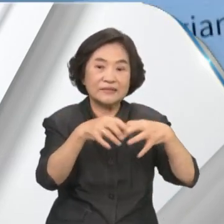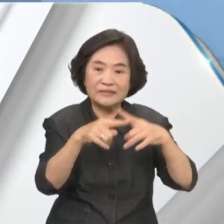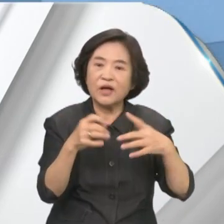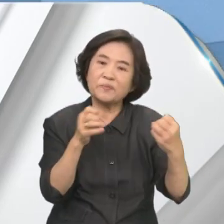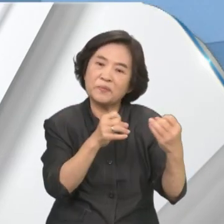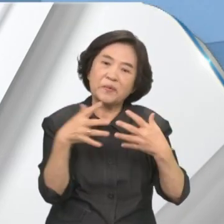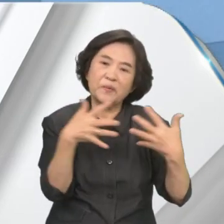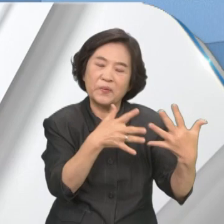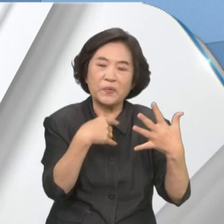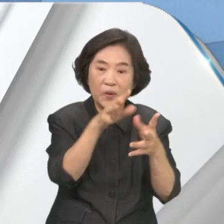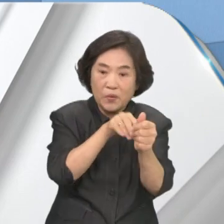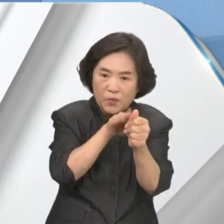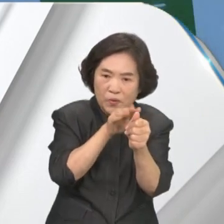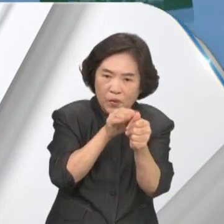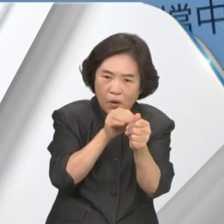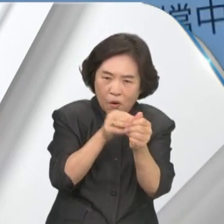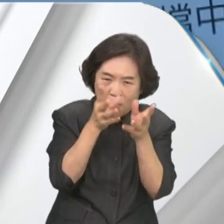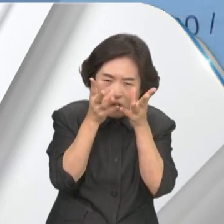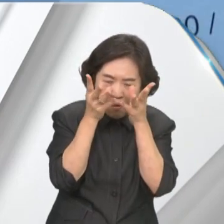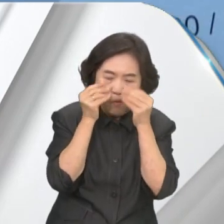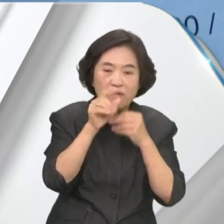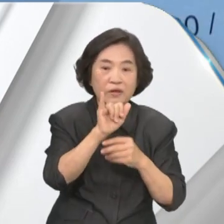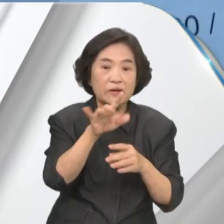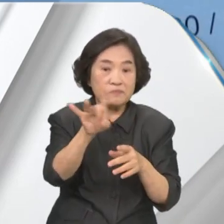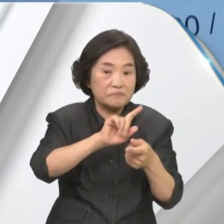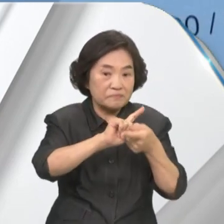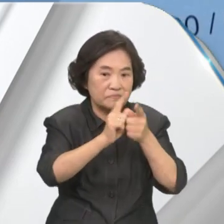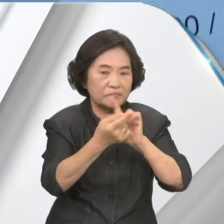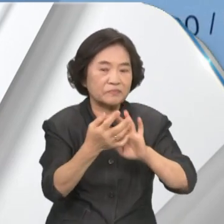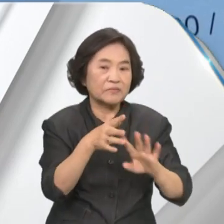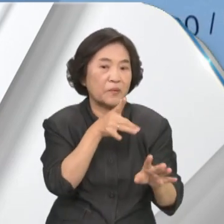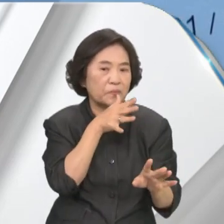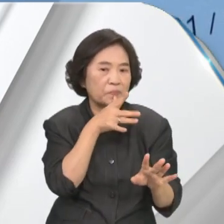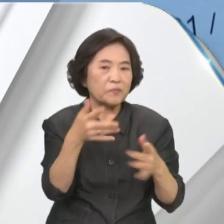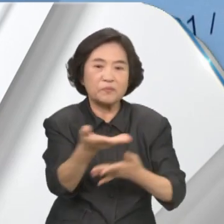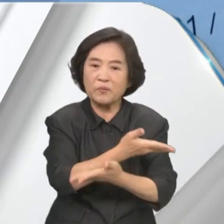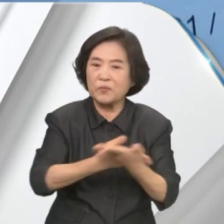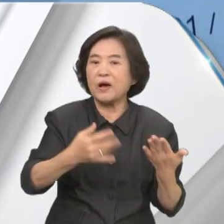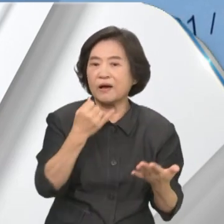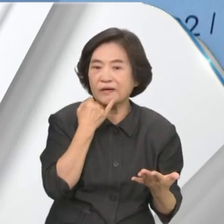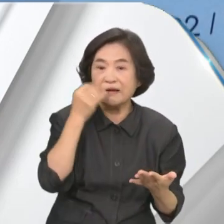人成都好心资料库，利用 AI 技术即时做跨语言交